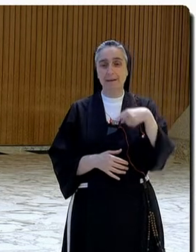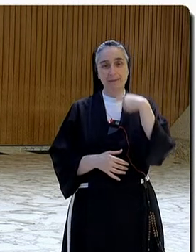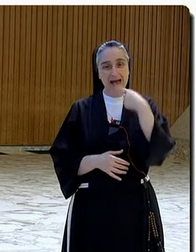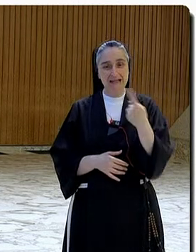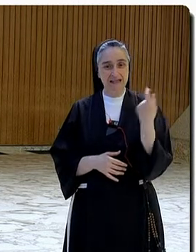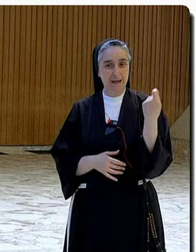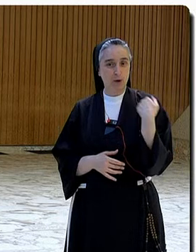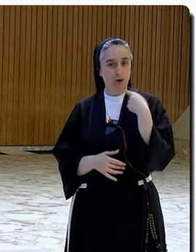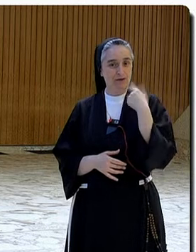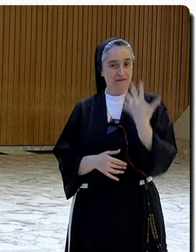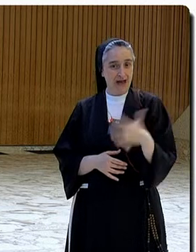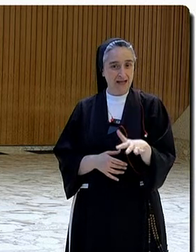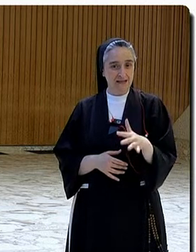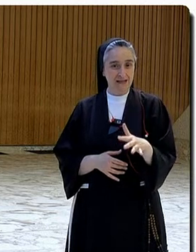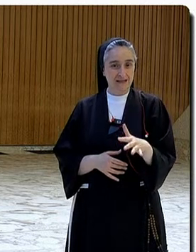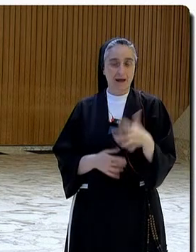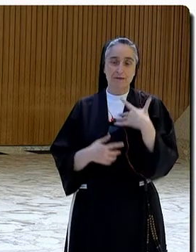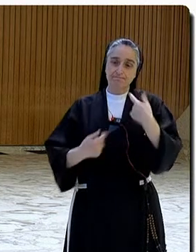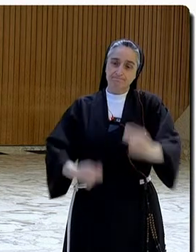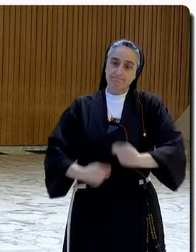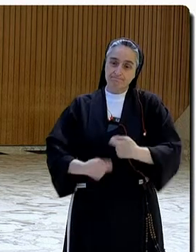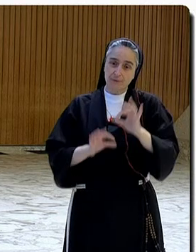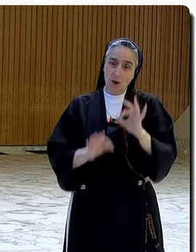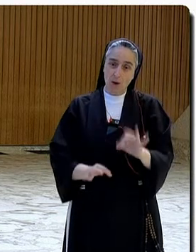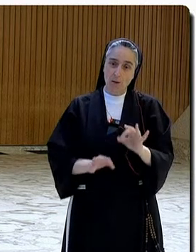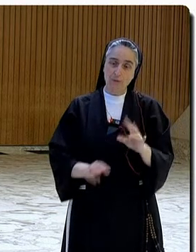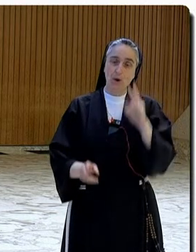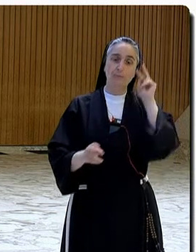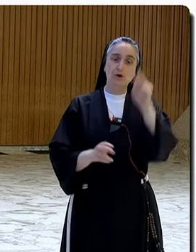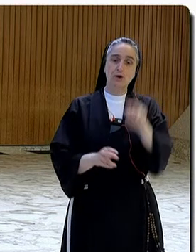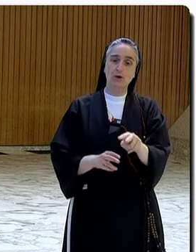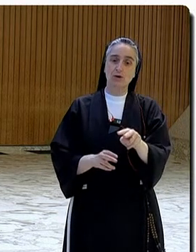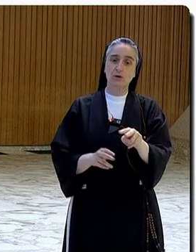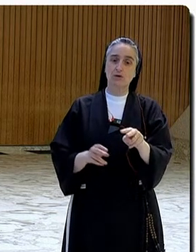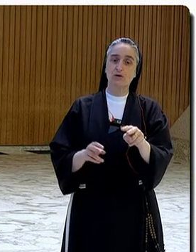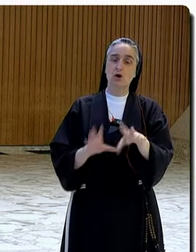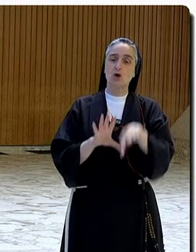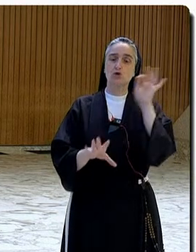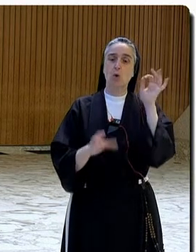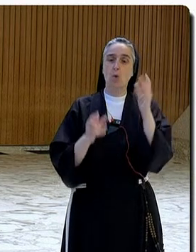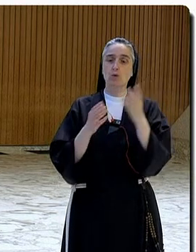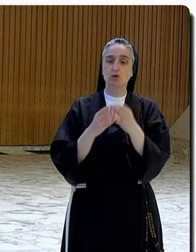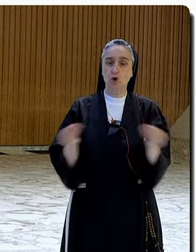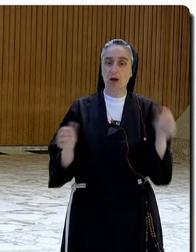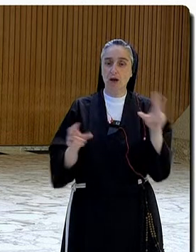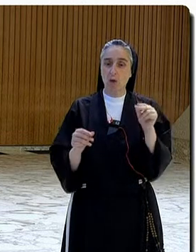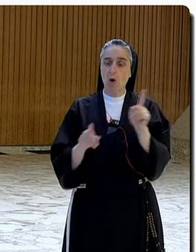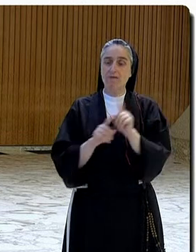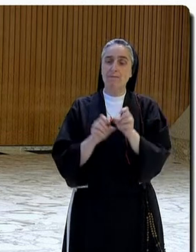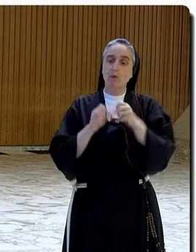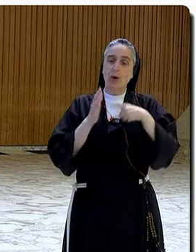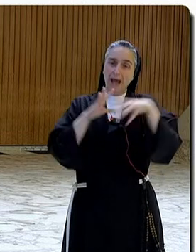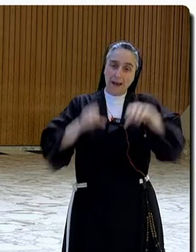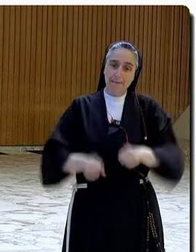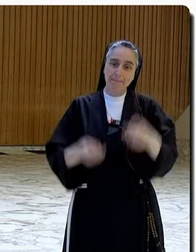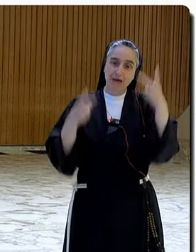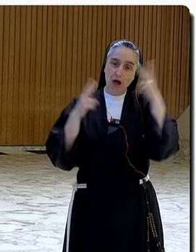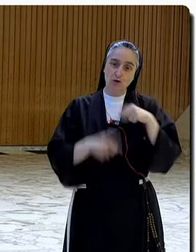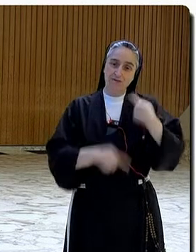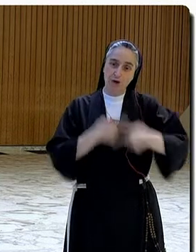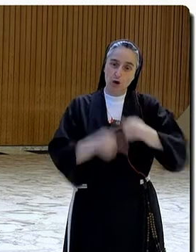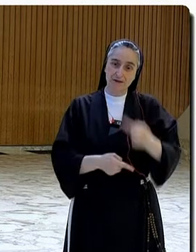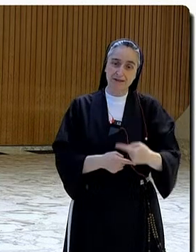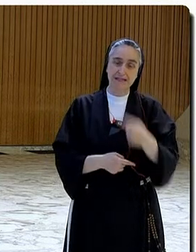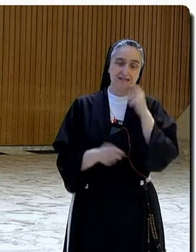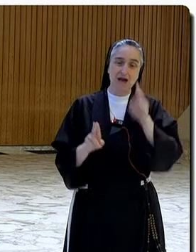state citate oggi, ci spronano verso soluzioni nuove, quante in fondo radicate nella tradizione,